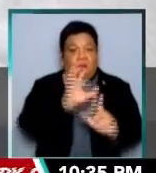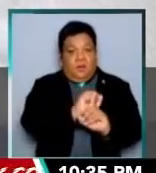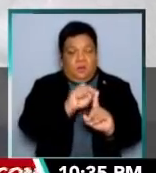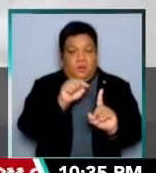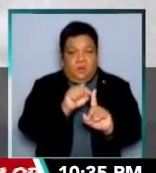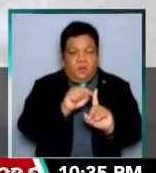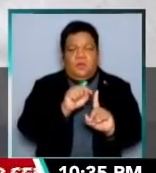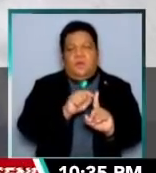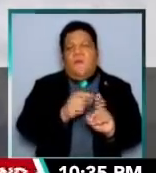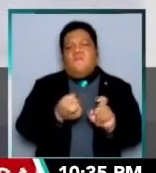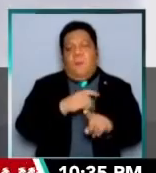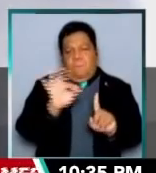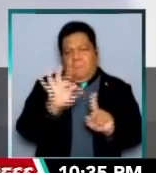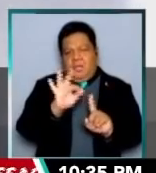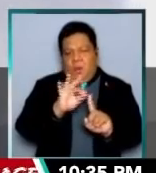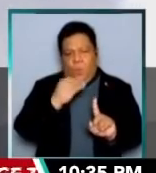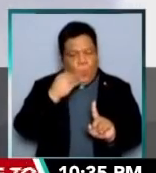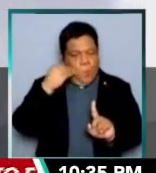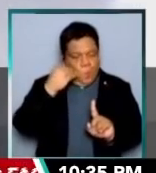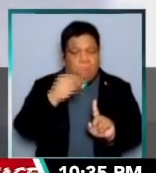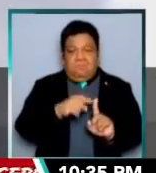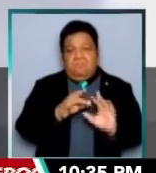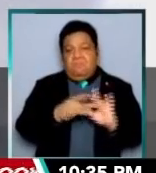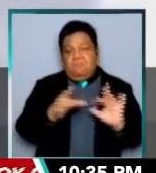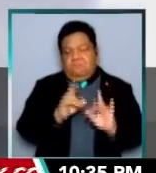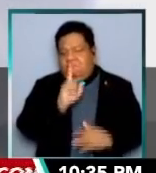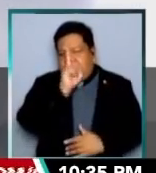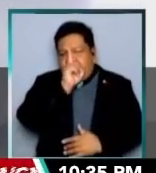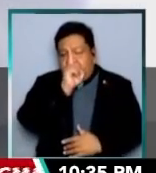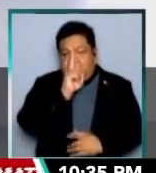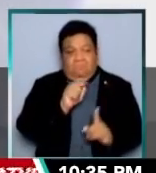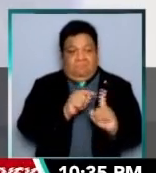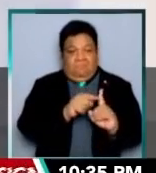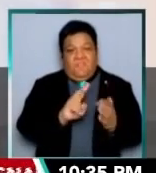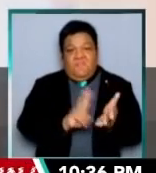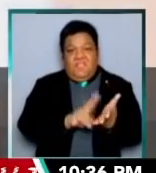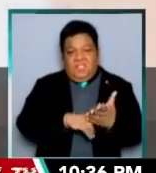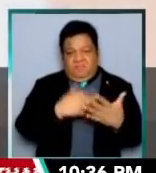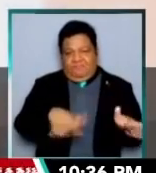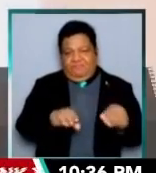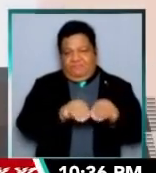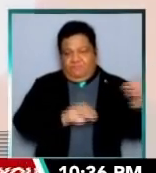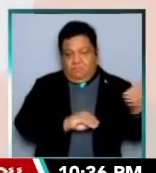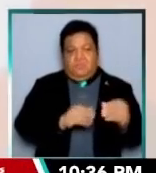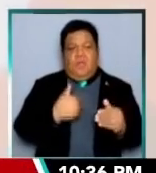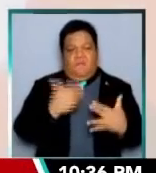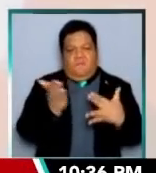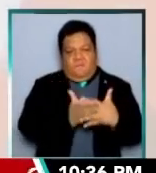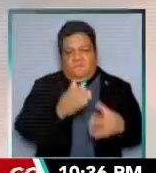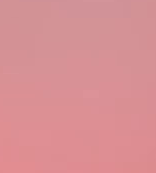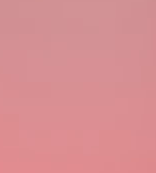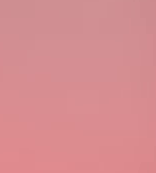Pakistani national. Wala siyang pahayag. Bukod sa pagkansela ng kanyang visa, mahaharap din siya sa patong-patong na kaso.